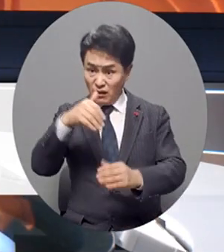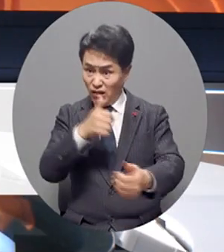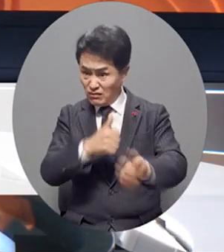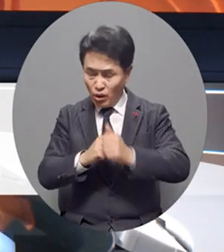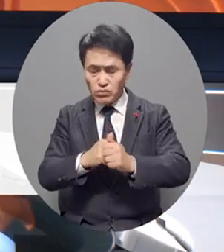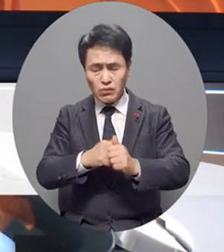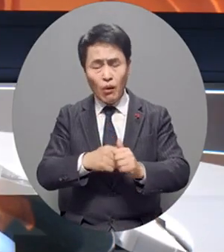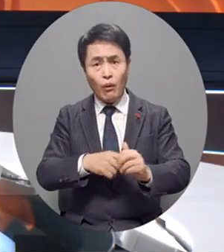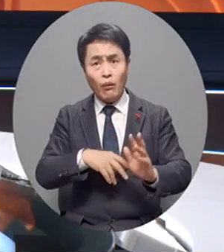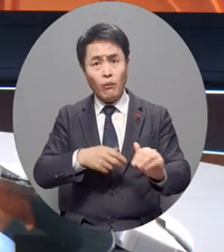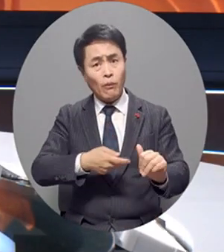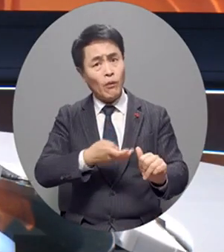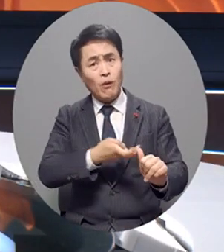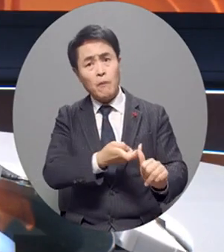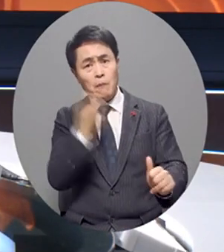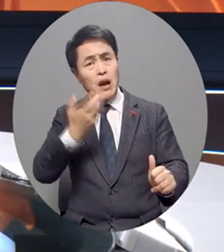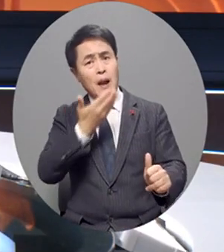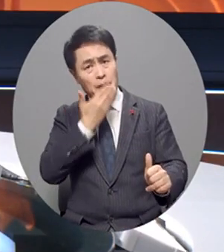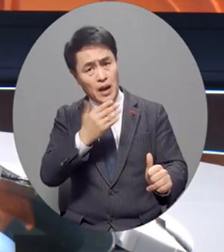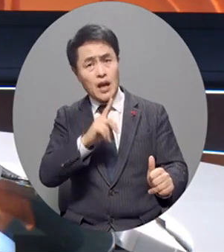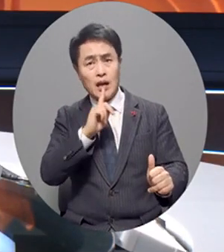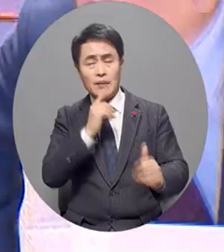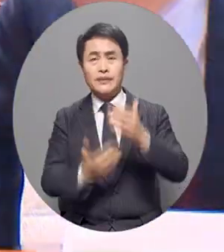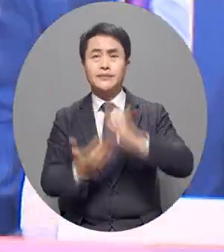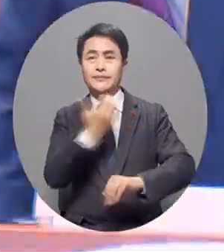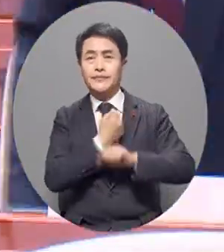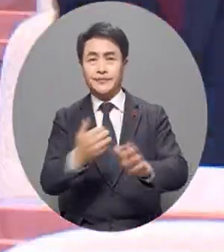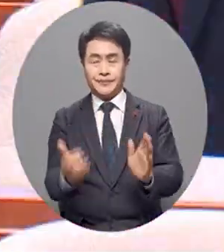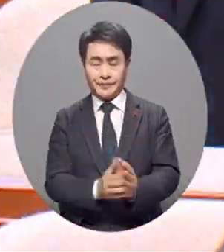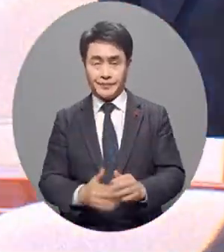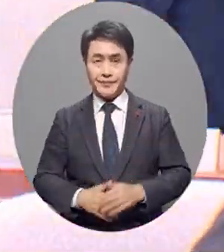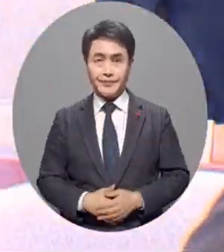나왔습니다. 구승은 기자가 전하겠습니다.